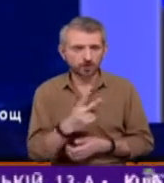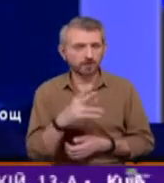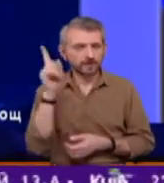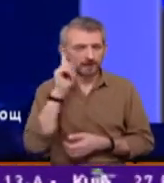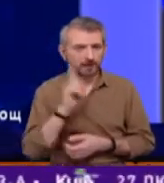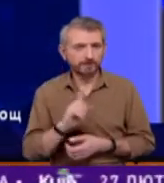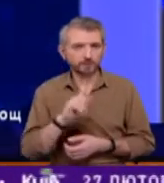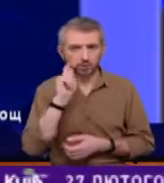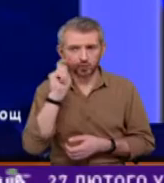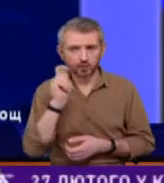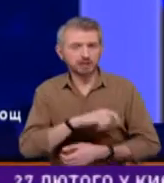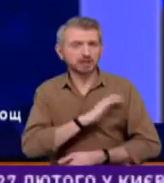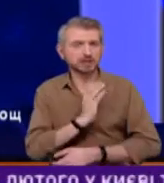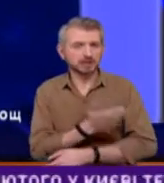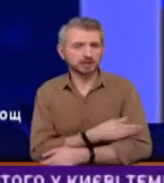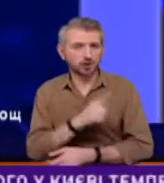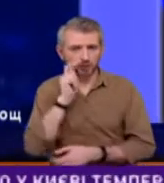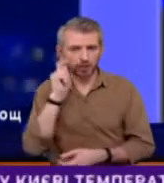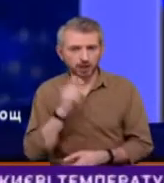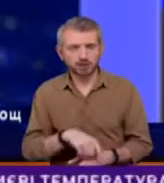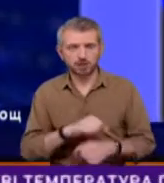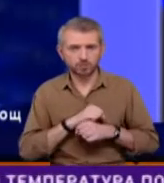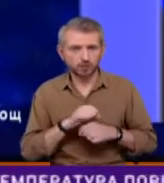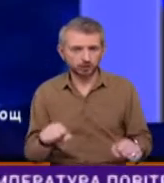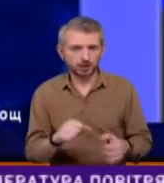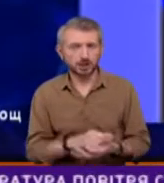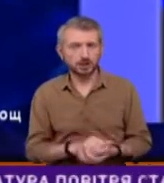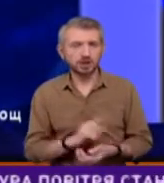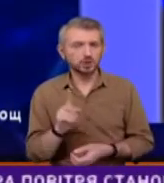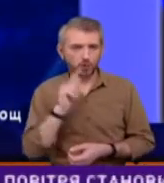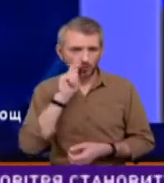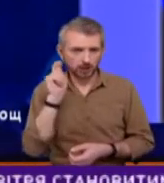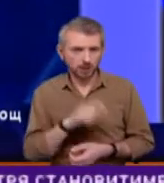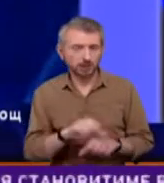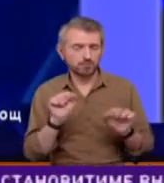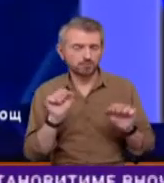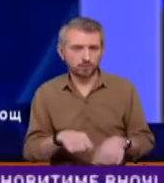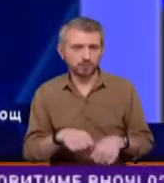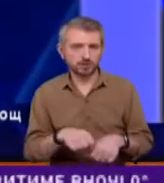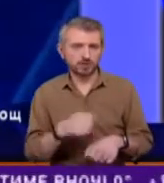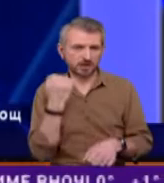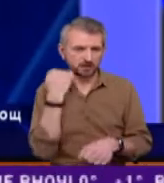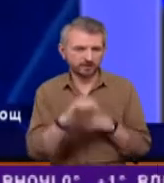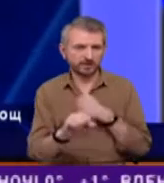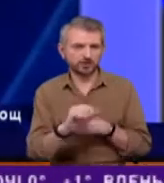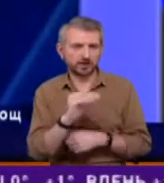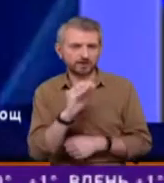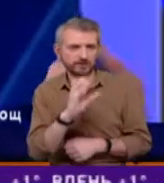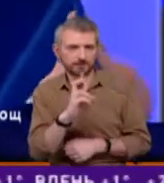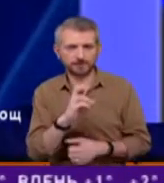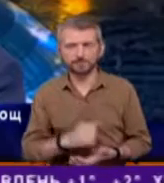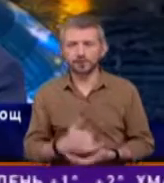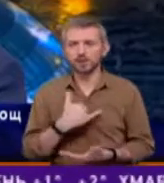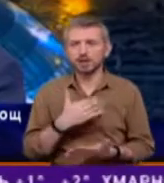Тель-Авіві, що Україна сильна, що Україна мужня, що Україна може дати відсіч ФСБ. У нас